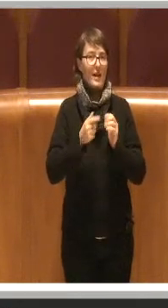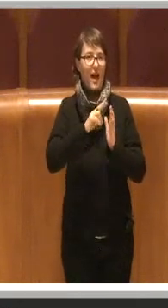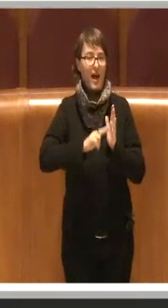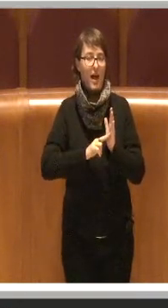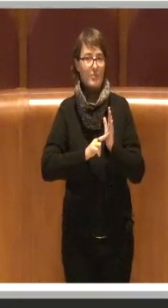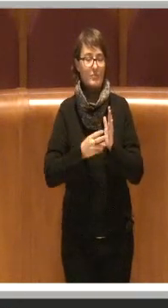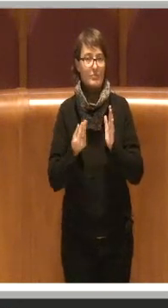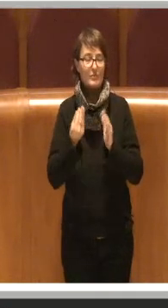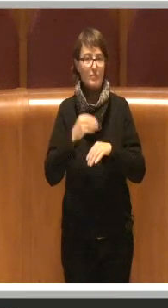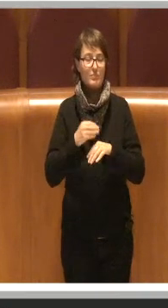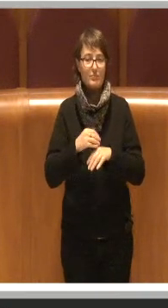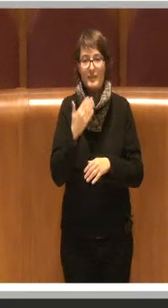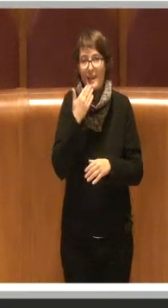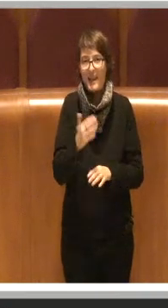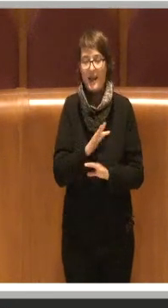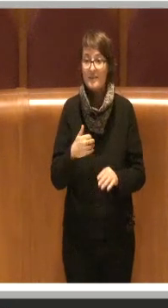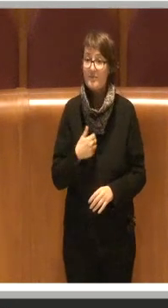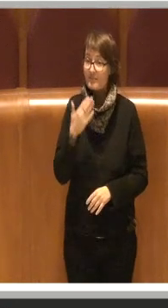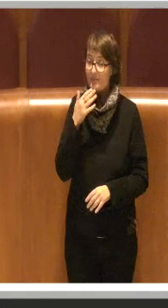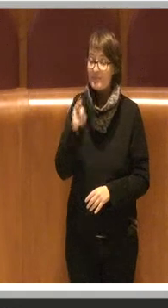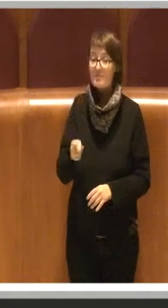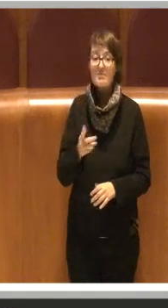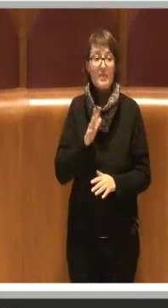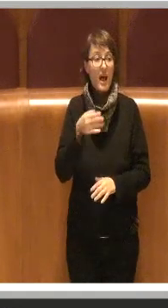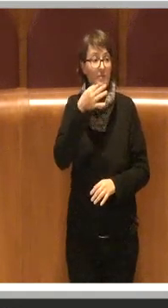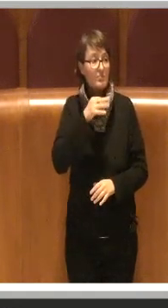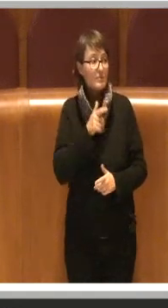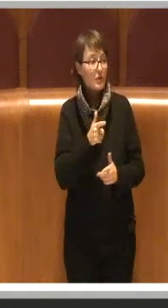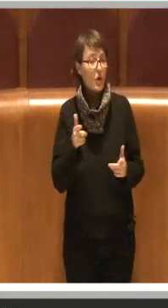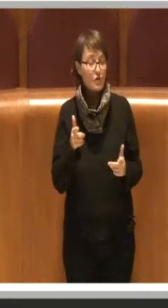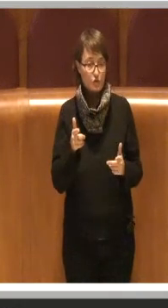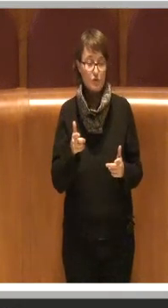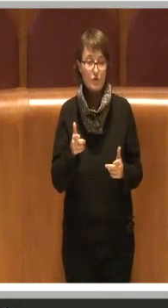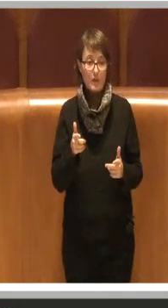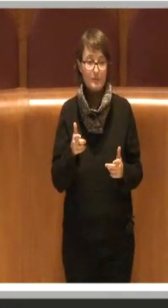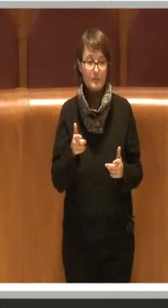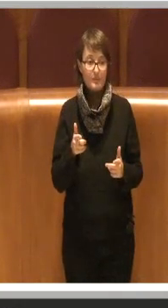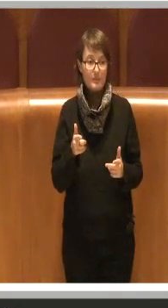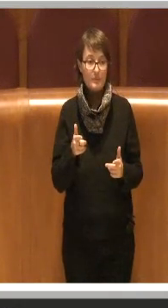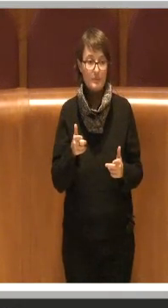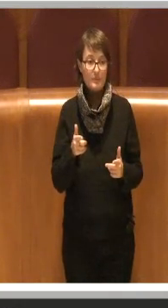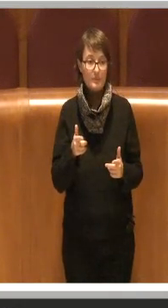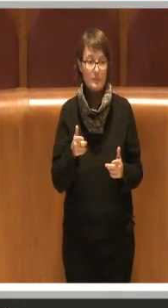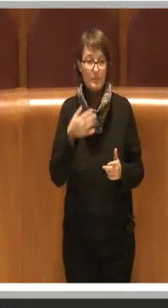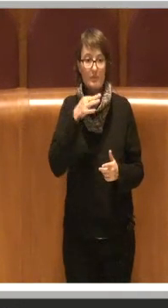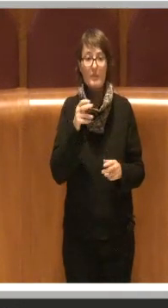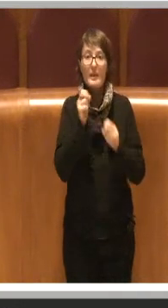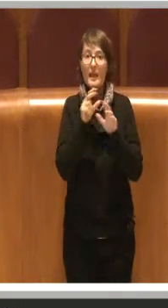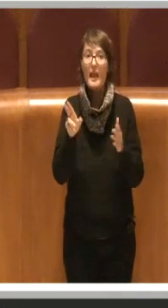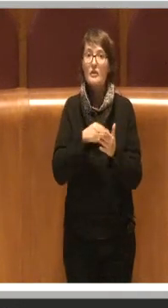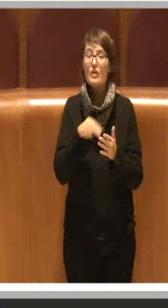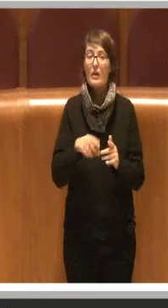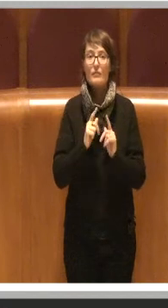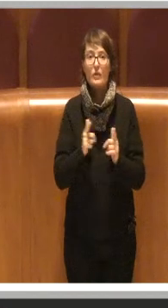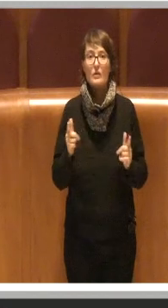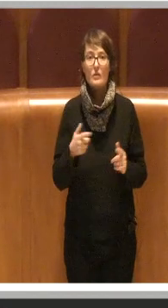Grazie a lei, non ci sono altri interventi, non ci sono interventi in dichiarazione Presidente, di voto.